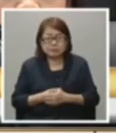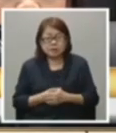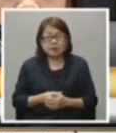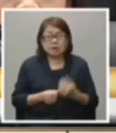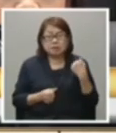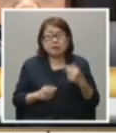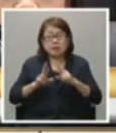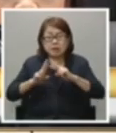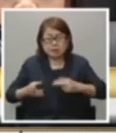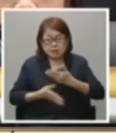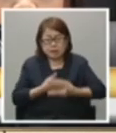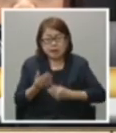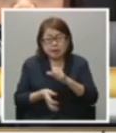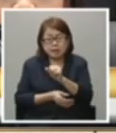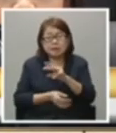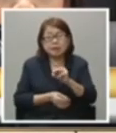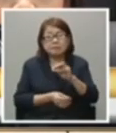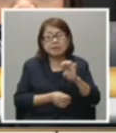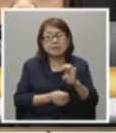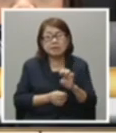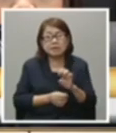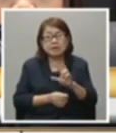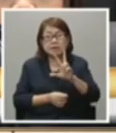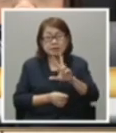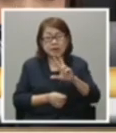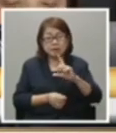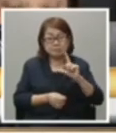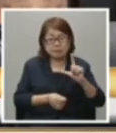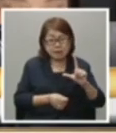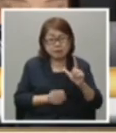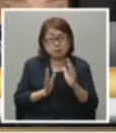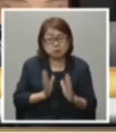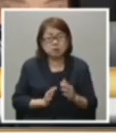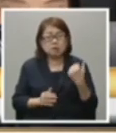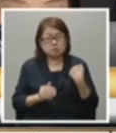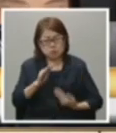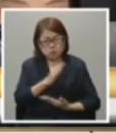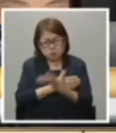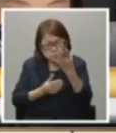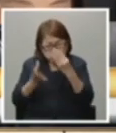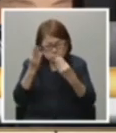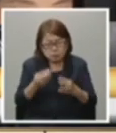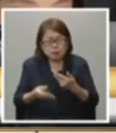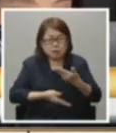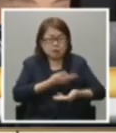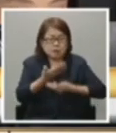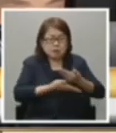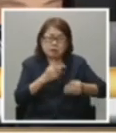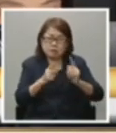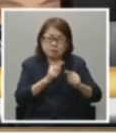ายก็จะสามารถมีโอกาสและก็มีพื้นที่ในการทำมาหากิน